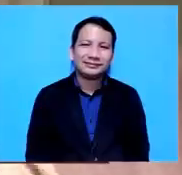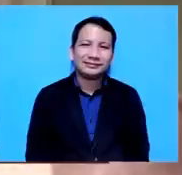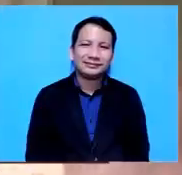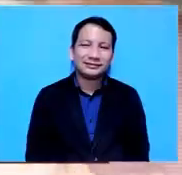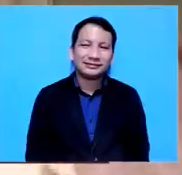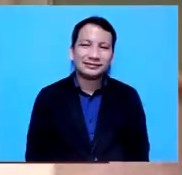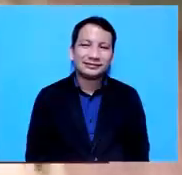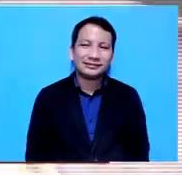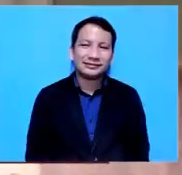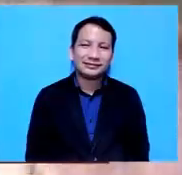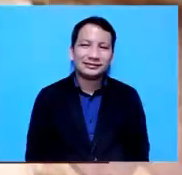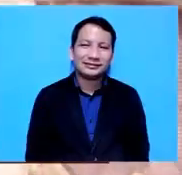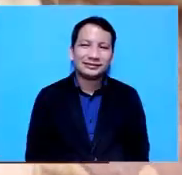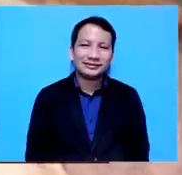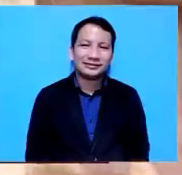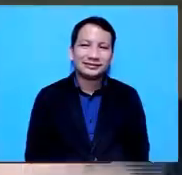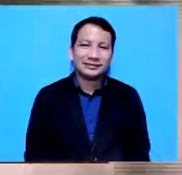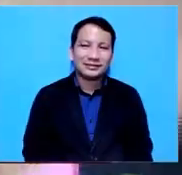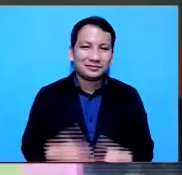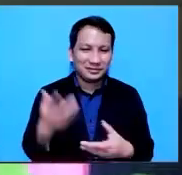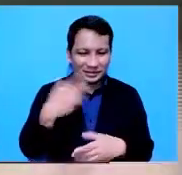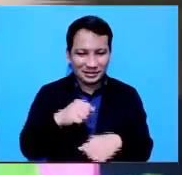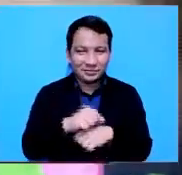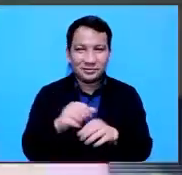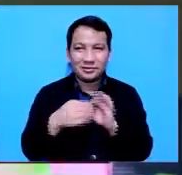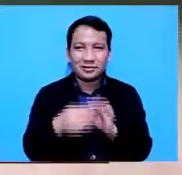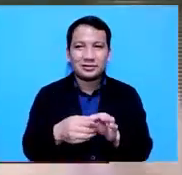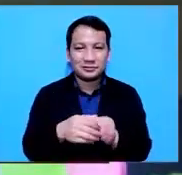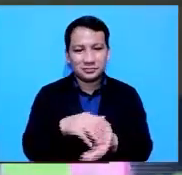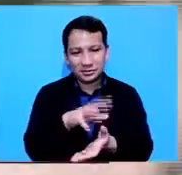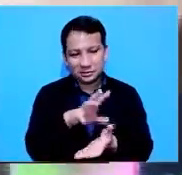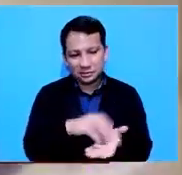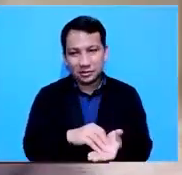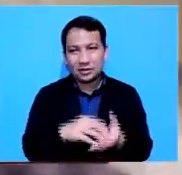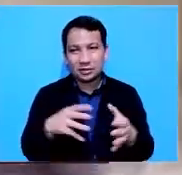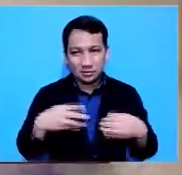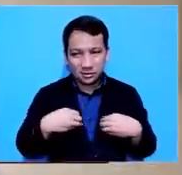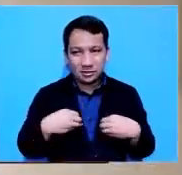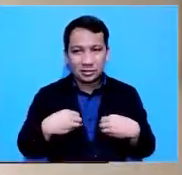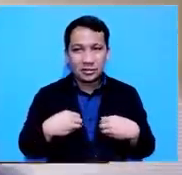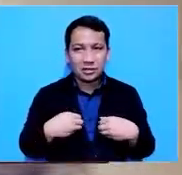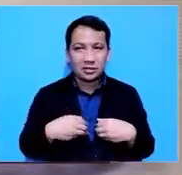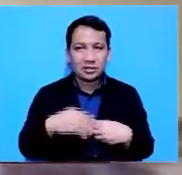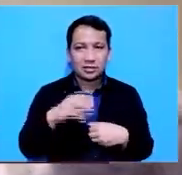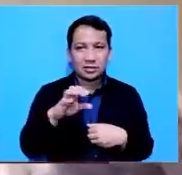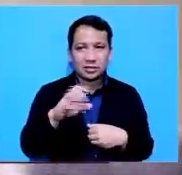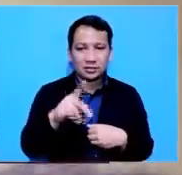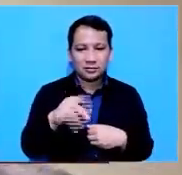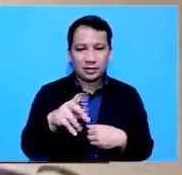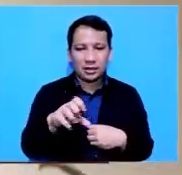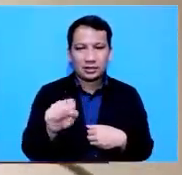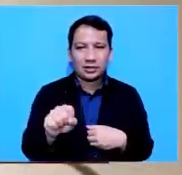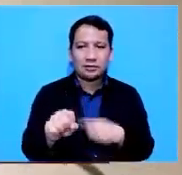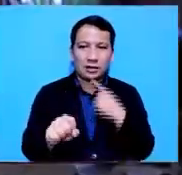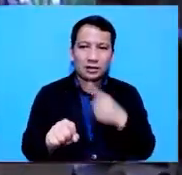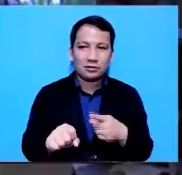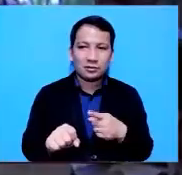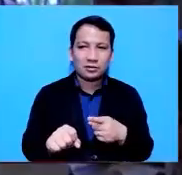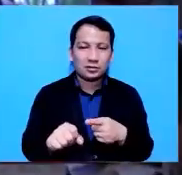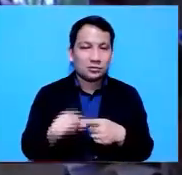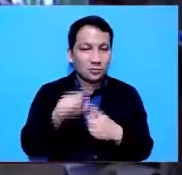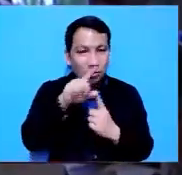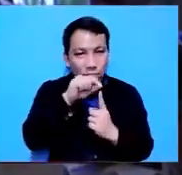Buti lang, itong trabaho natin, no? Ilan lang yan sa mga kumasa sa kakaibang contest sa bayan ng Depana. Bukod sa paggaya sa huni ng ibon, kung